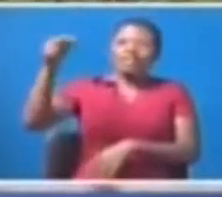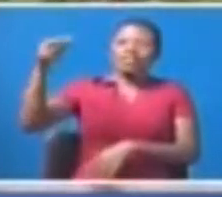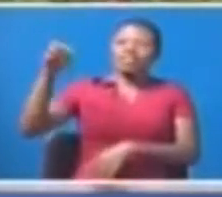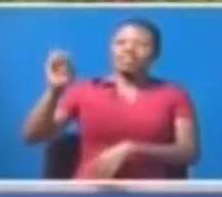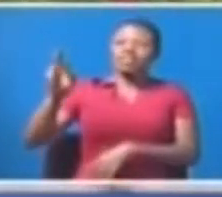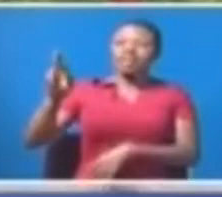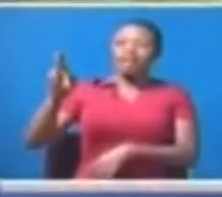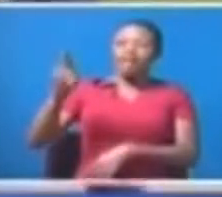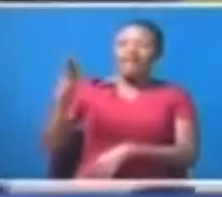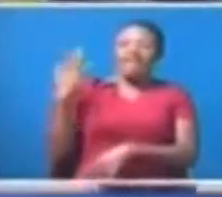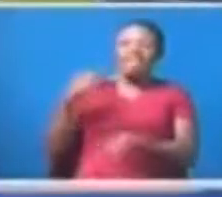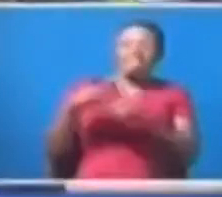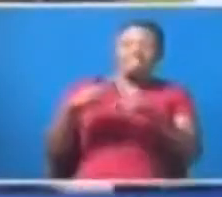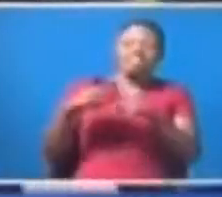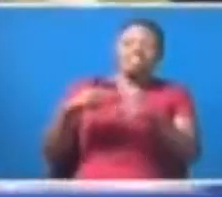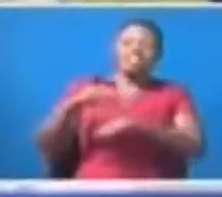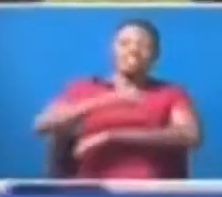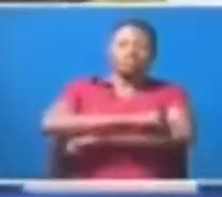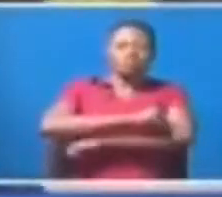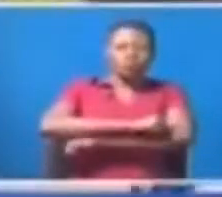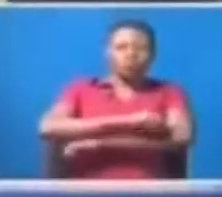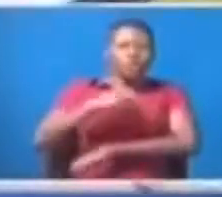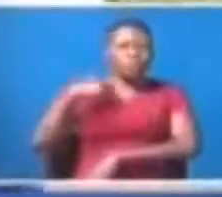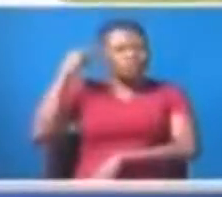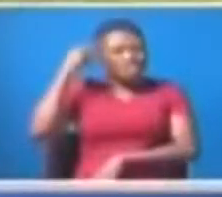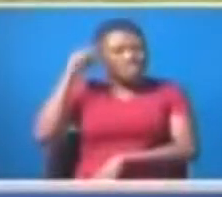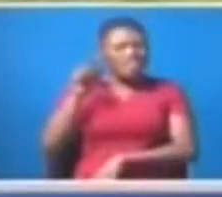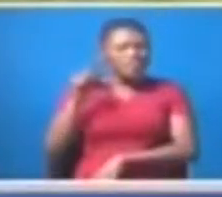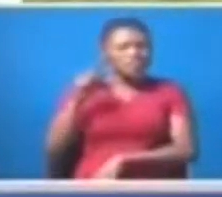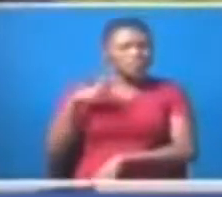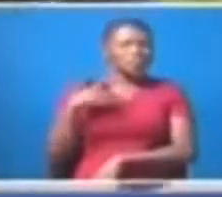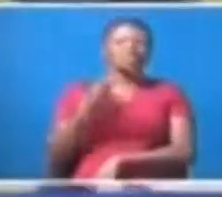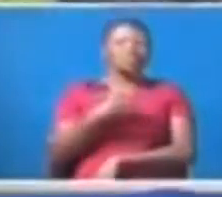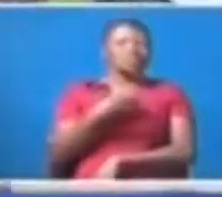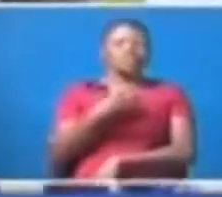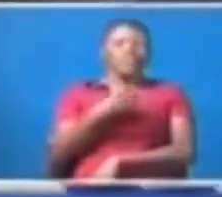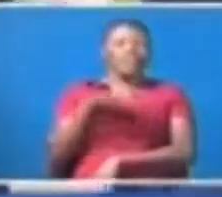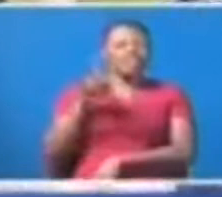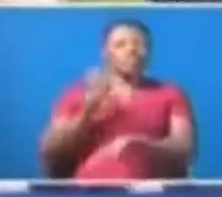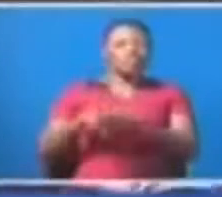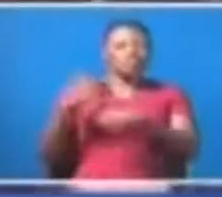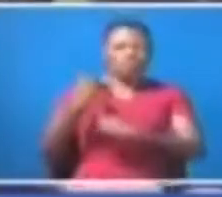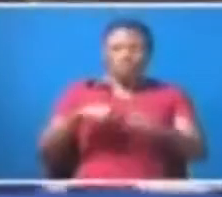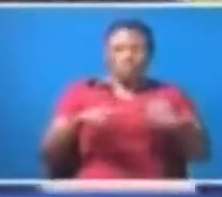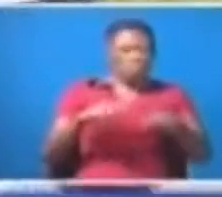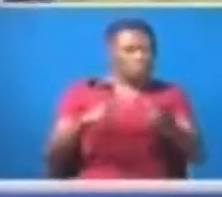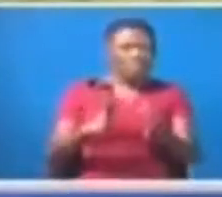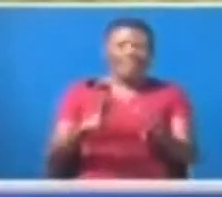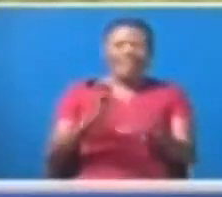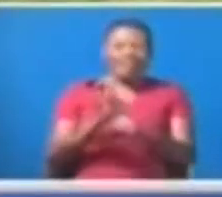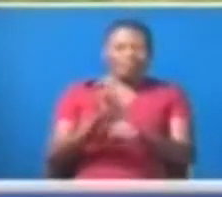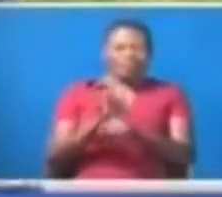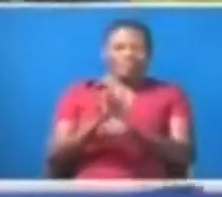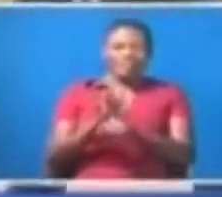Ndanze High School last year, naweza sema she's a big threat, she's a very good player sana,